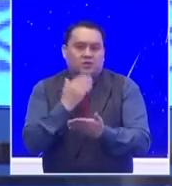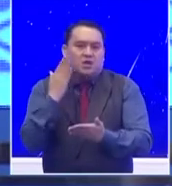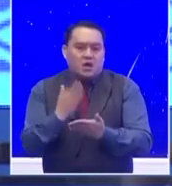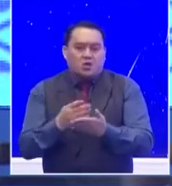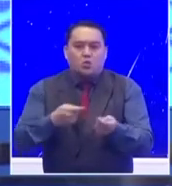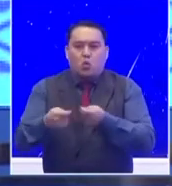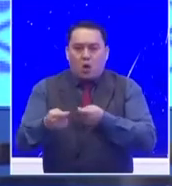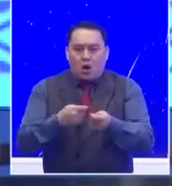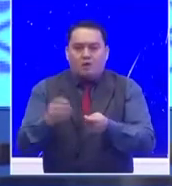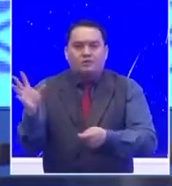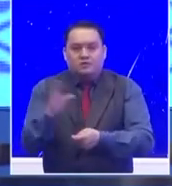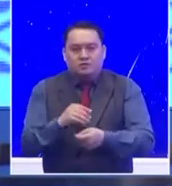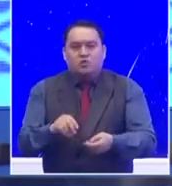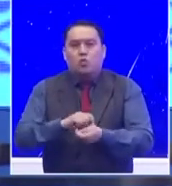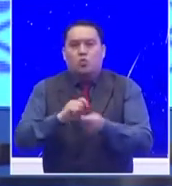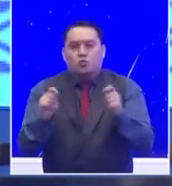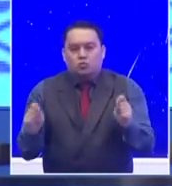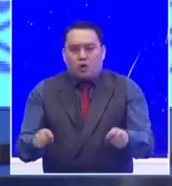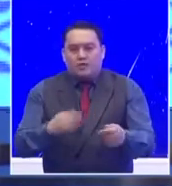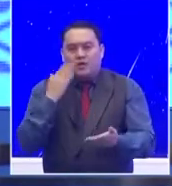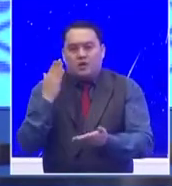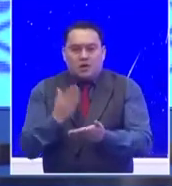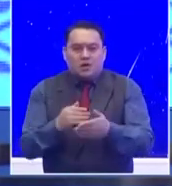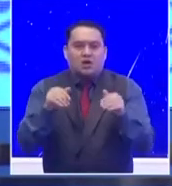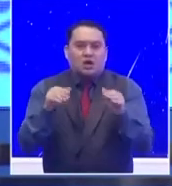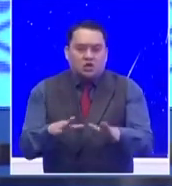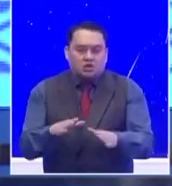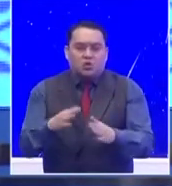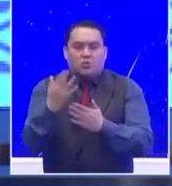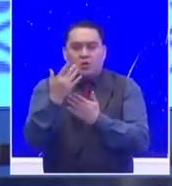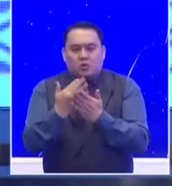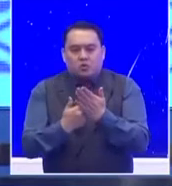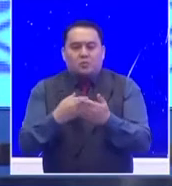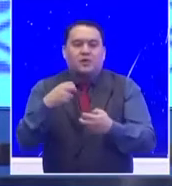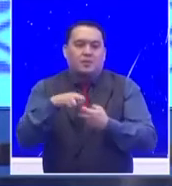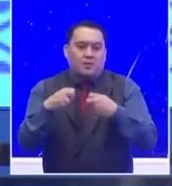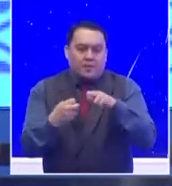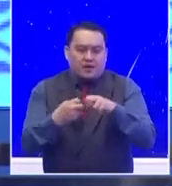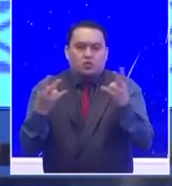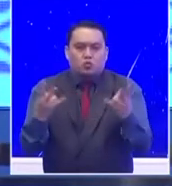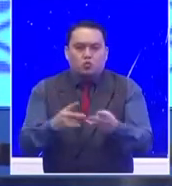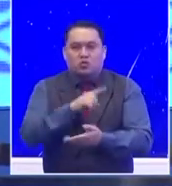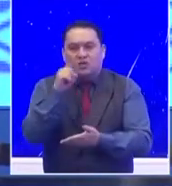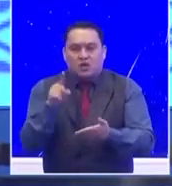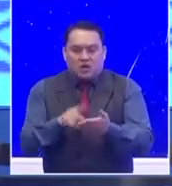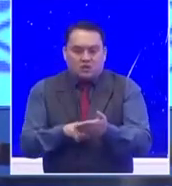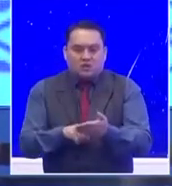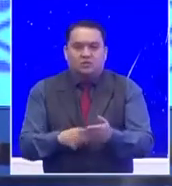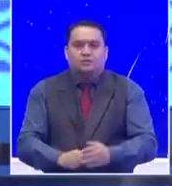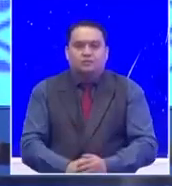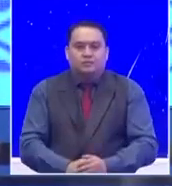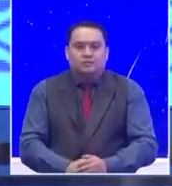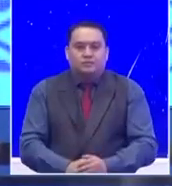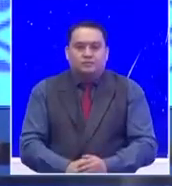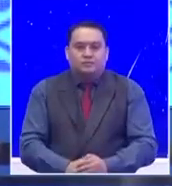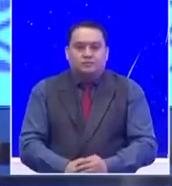области создает все необходимые условия. Поэтому нужно решать вышеперечисленные проблемы. Эти вопросы во главу угла ставит глава края